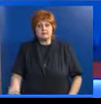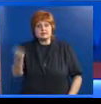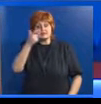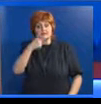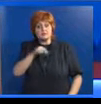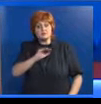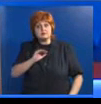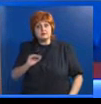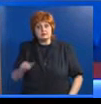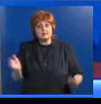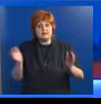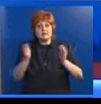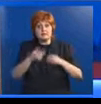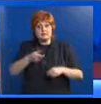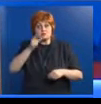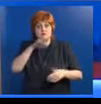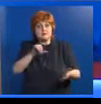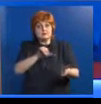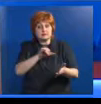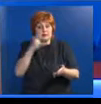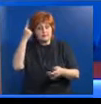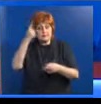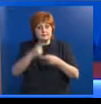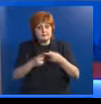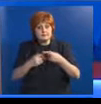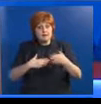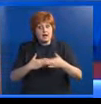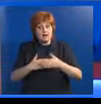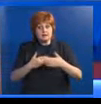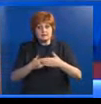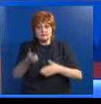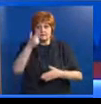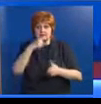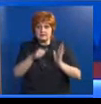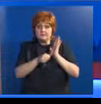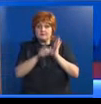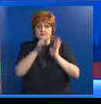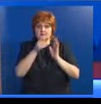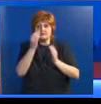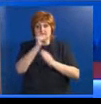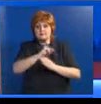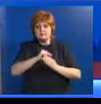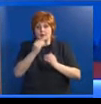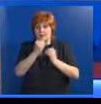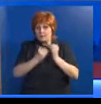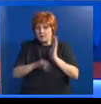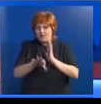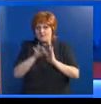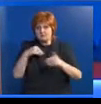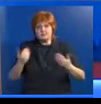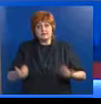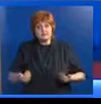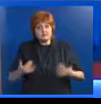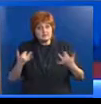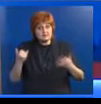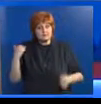Ставропольские школьники стали меньше употреблять наркотические и психоактивные вещества. В краевой столице уже 6 лет работает программа «Сделай свой выбор, выбери жизнь».